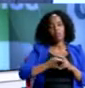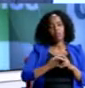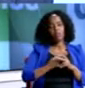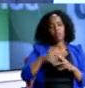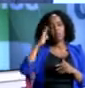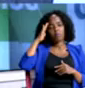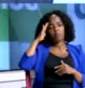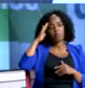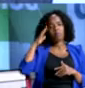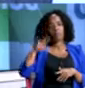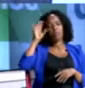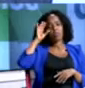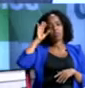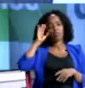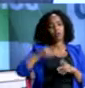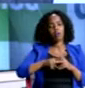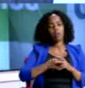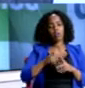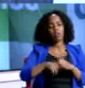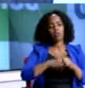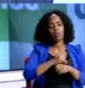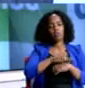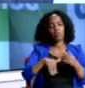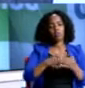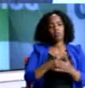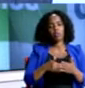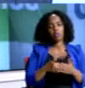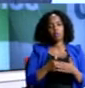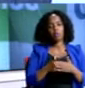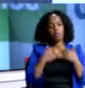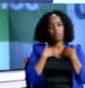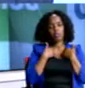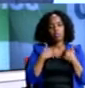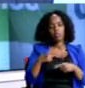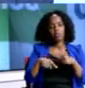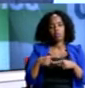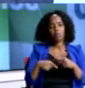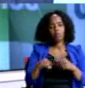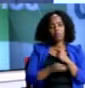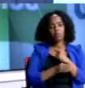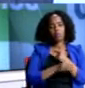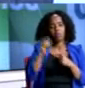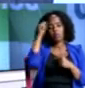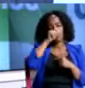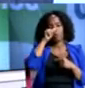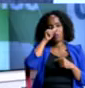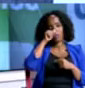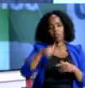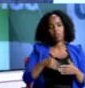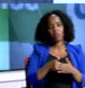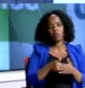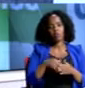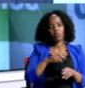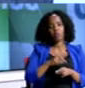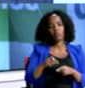jechuda ega China ta kawmele adunya mere qaqqaba ajira demsumanis biye Kenya Ethiopia akakkebe guyo